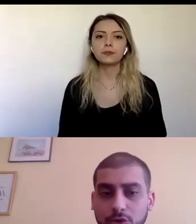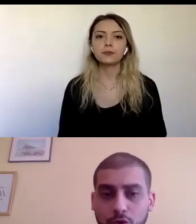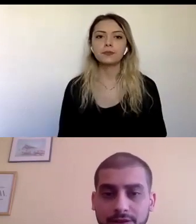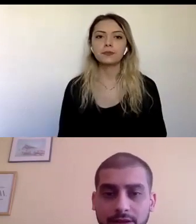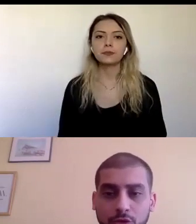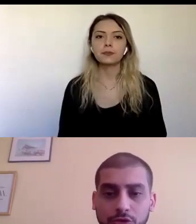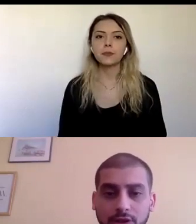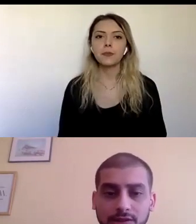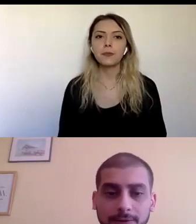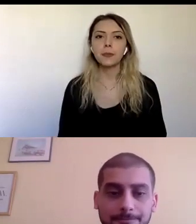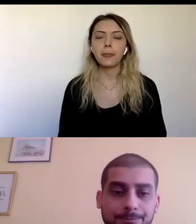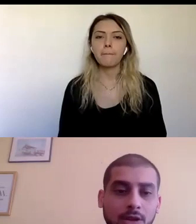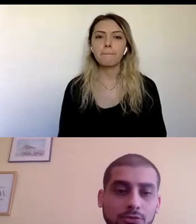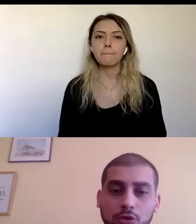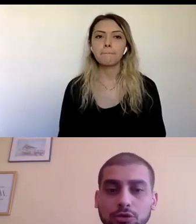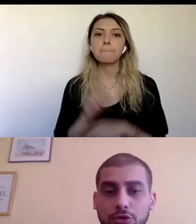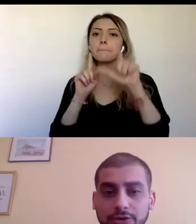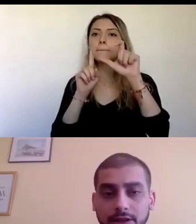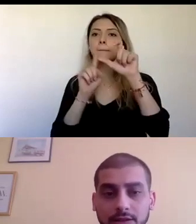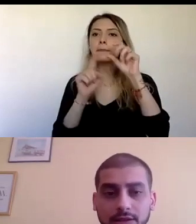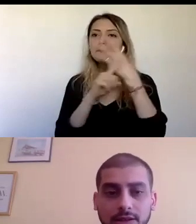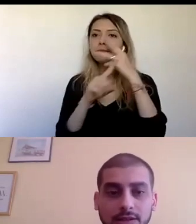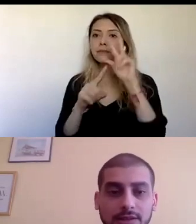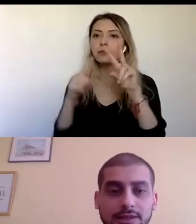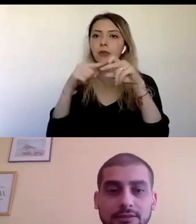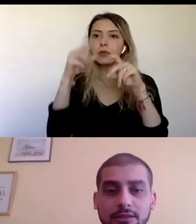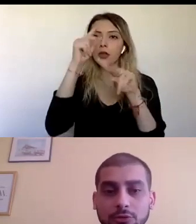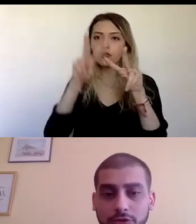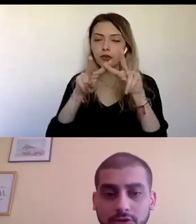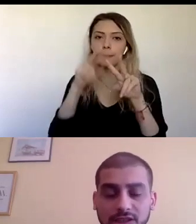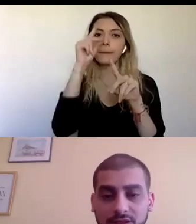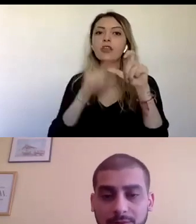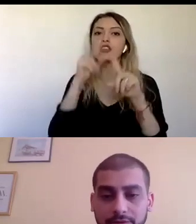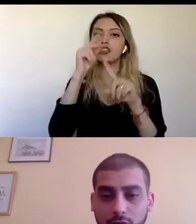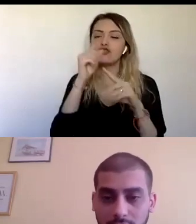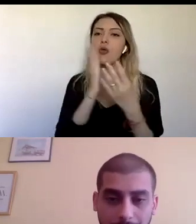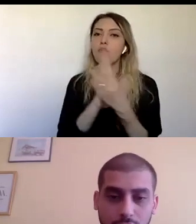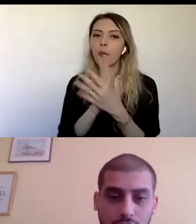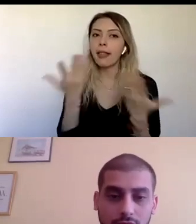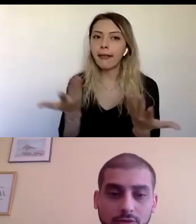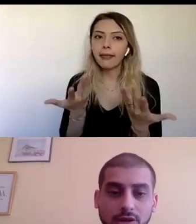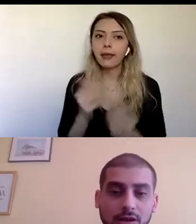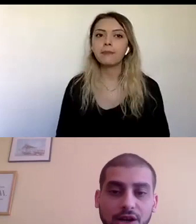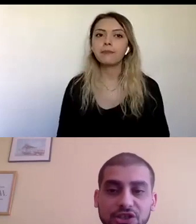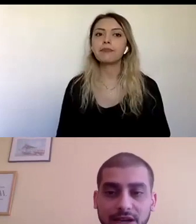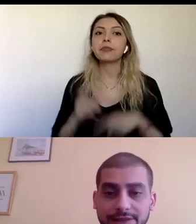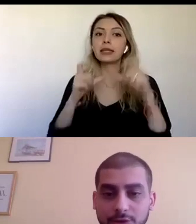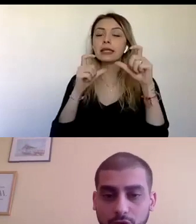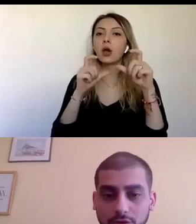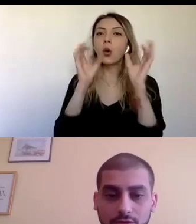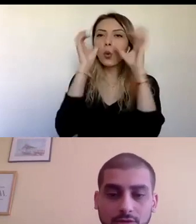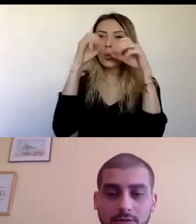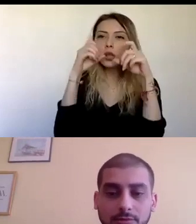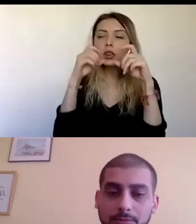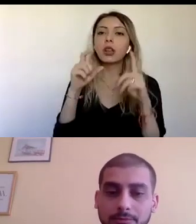Çevrim içi dokümanlar konusunda ise Google Docs yerine Standard Notes isminde bir uygulama mevcut. Açık kaynak